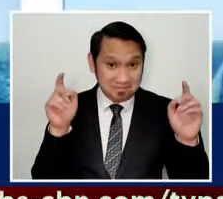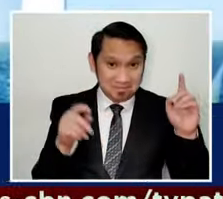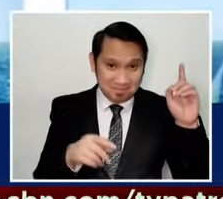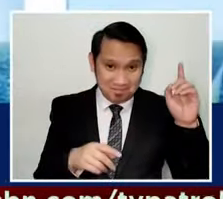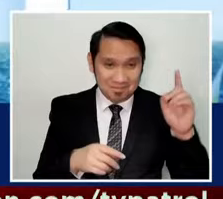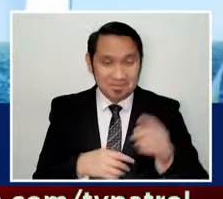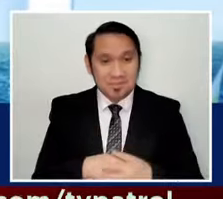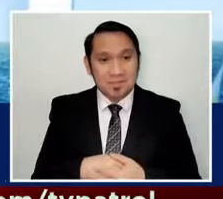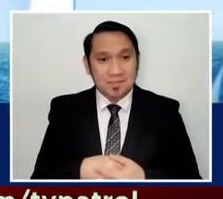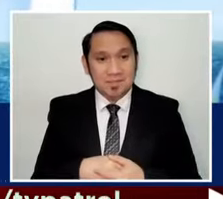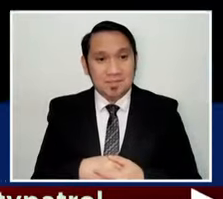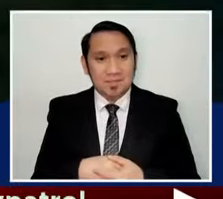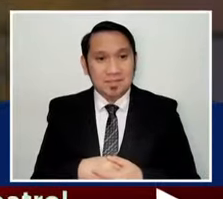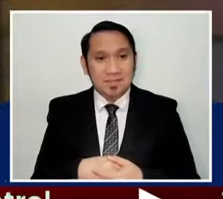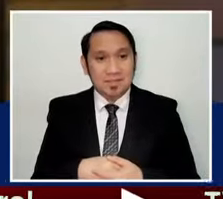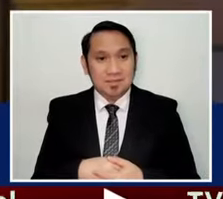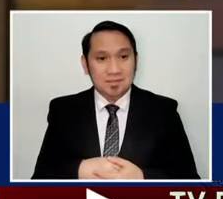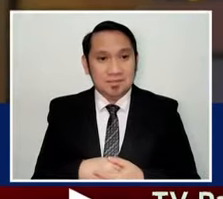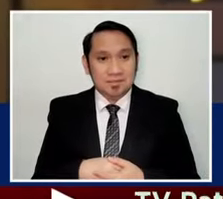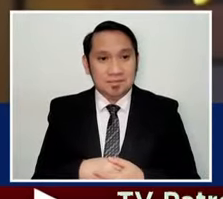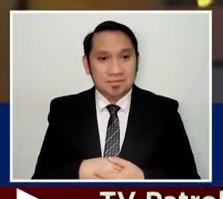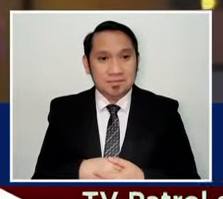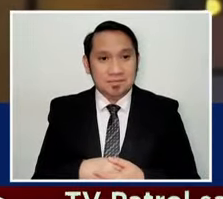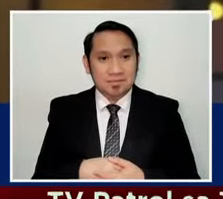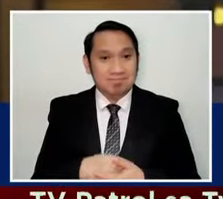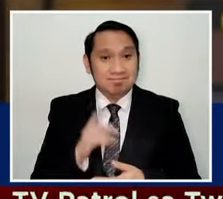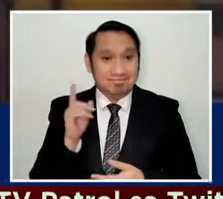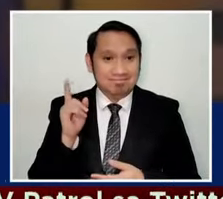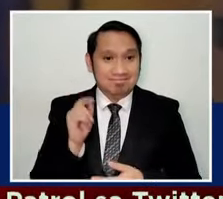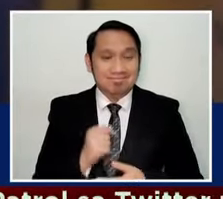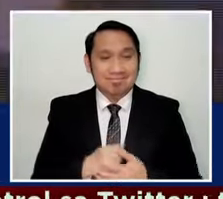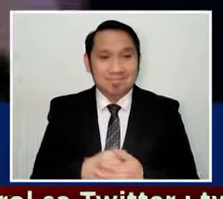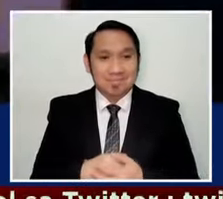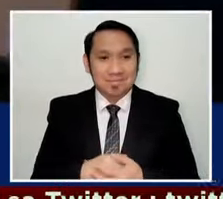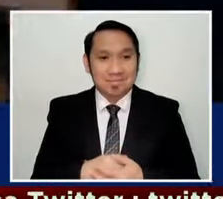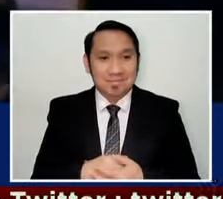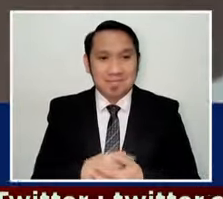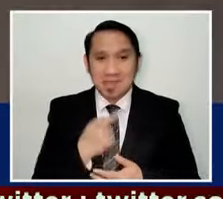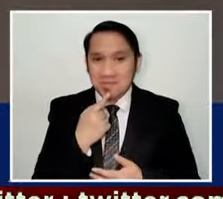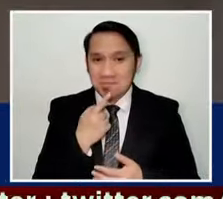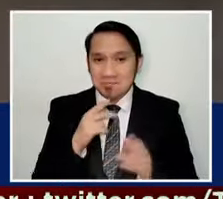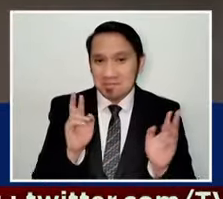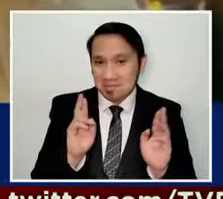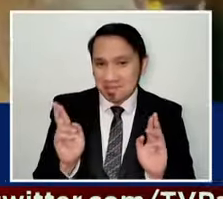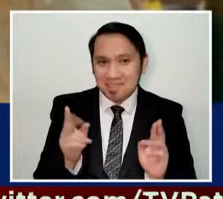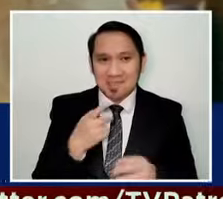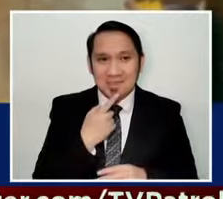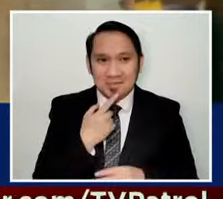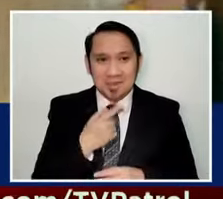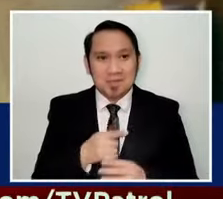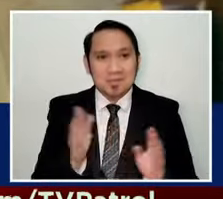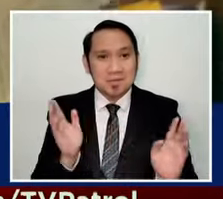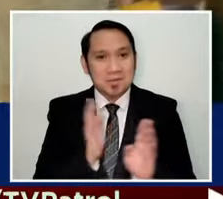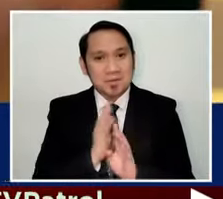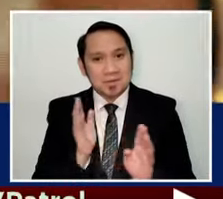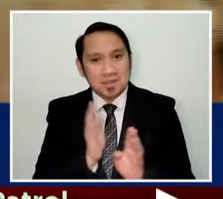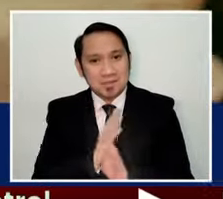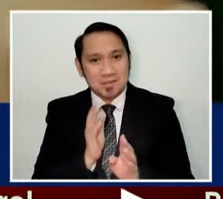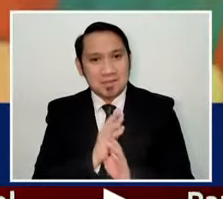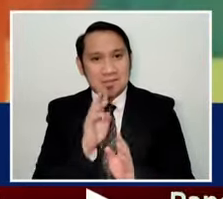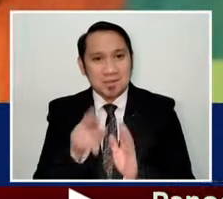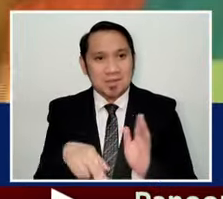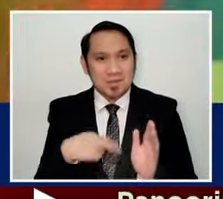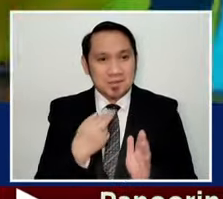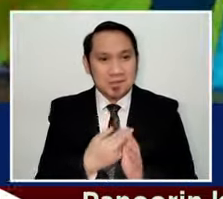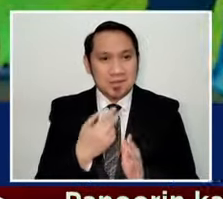sequel sa Here Comes the Bride. Are you ready for me, my hubby? Magpapalit-palit ng katauhan ang mga